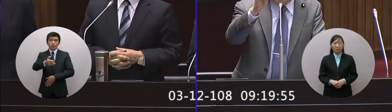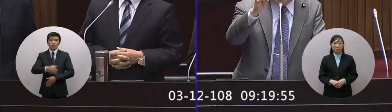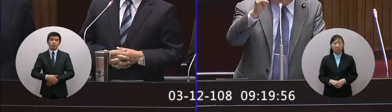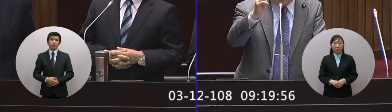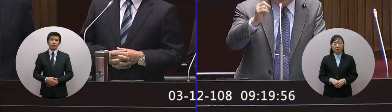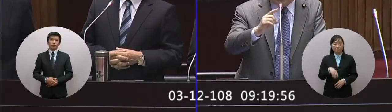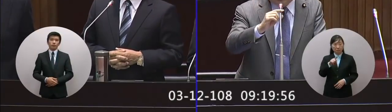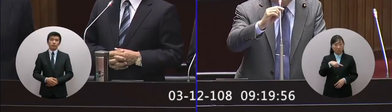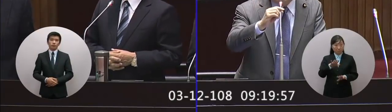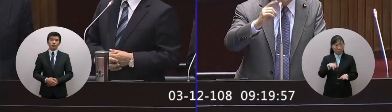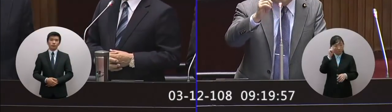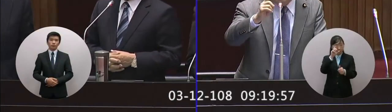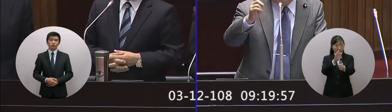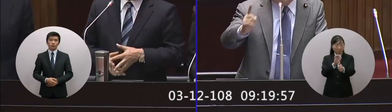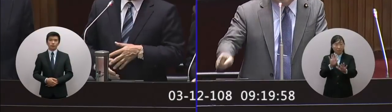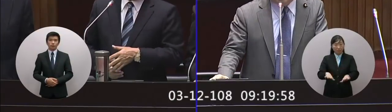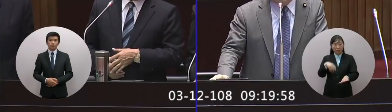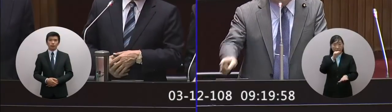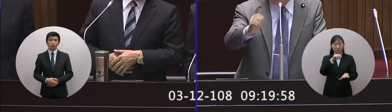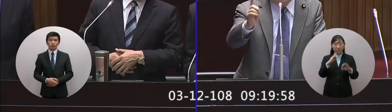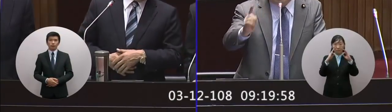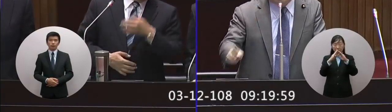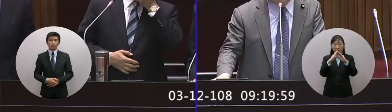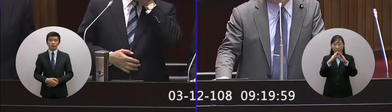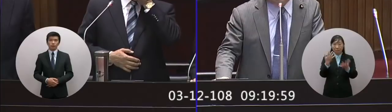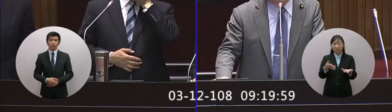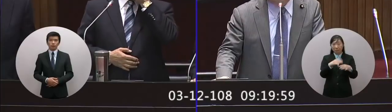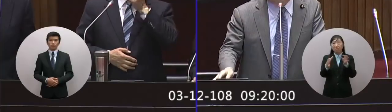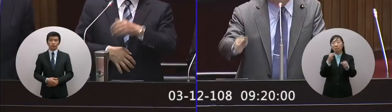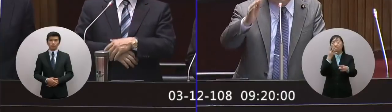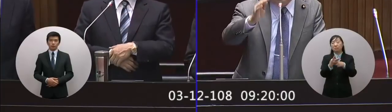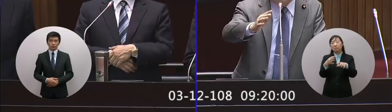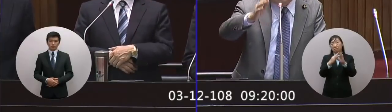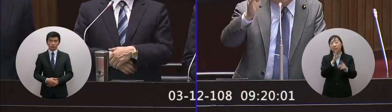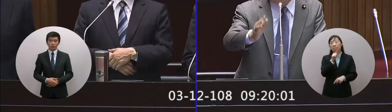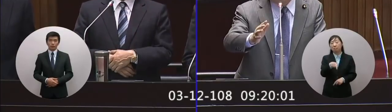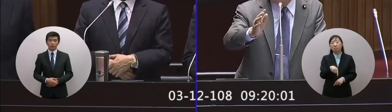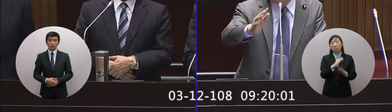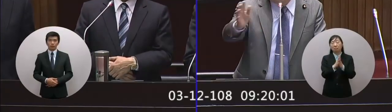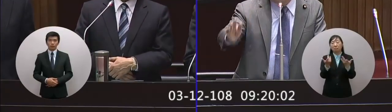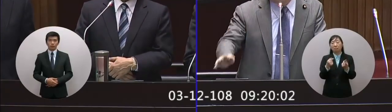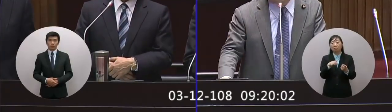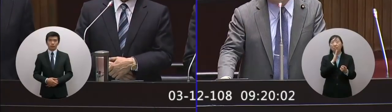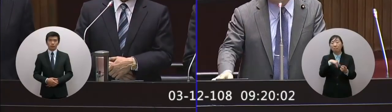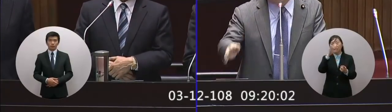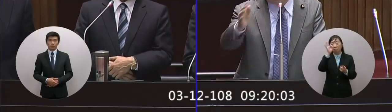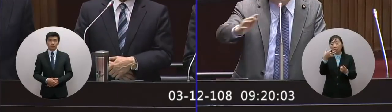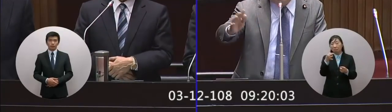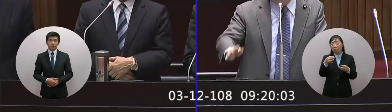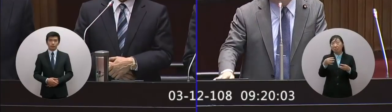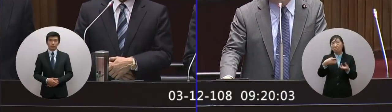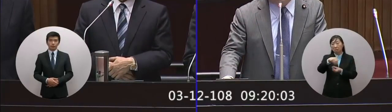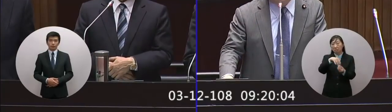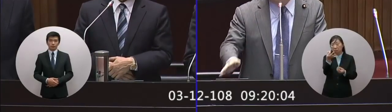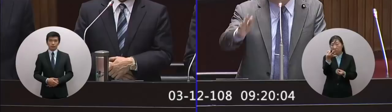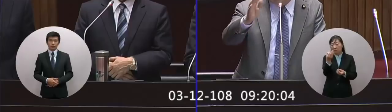心。 这一点要提醒哦，因为现在台湾所有的银行几乎都是商业银行了，所以它都是照你交易的这个现金流量在决